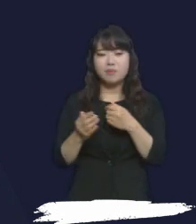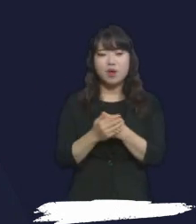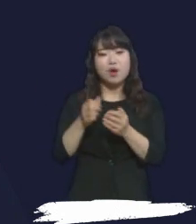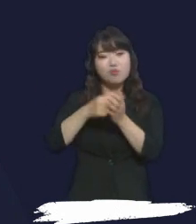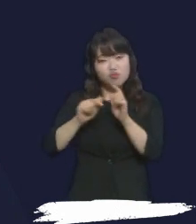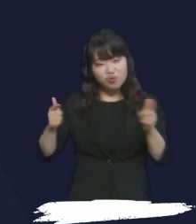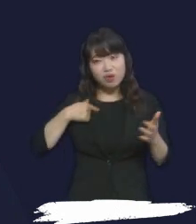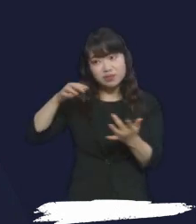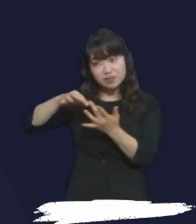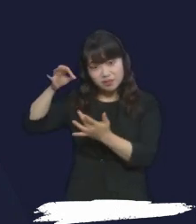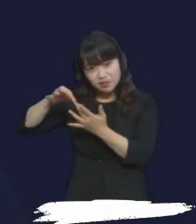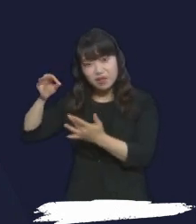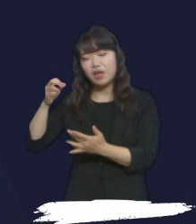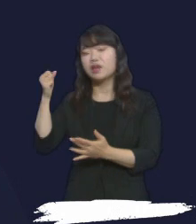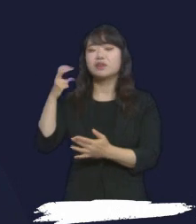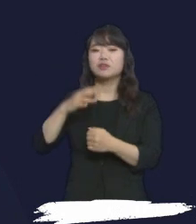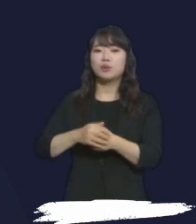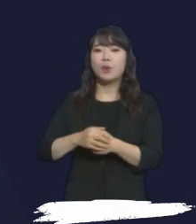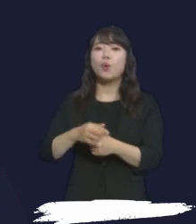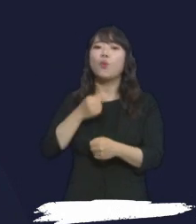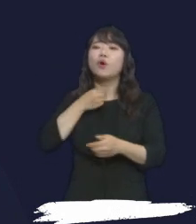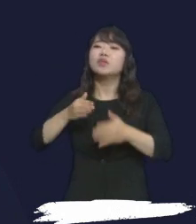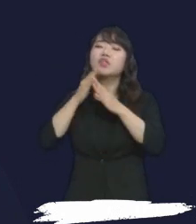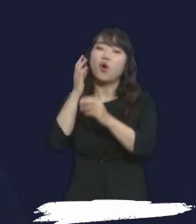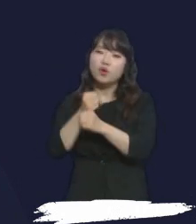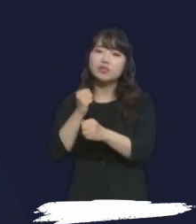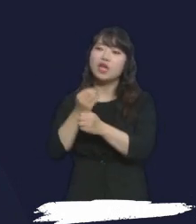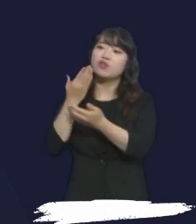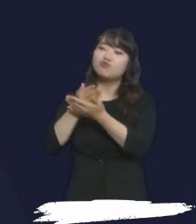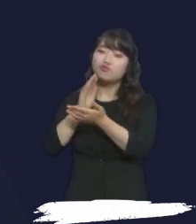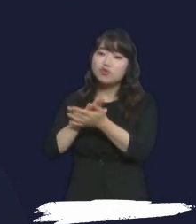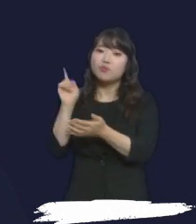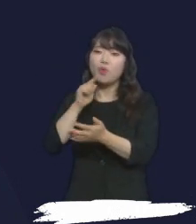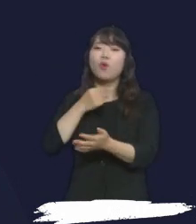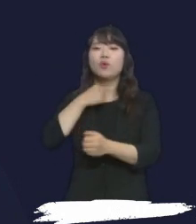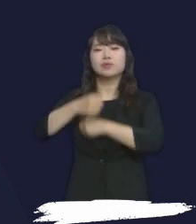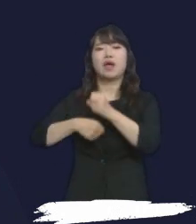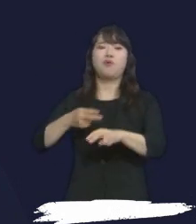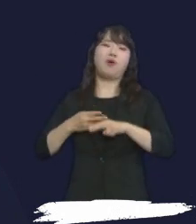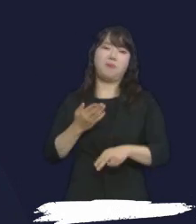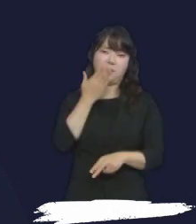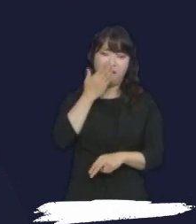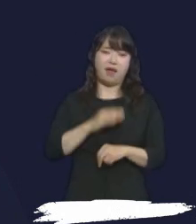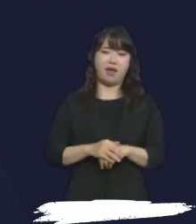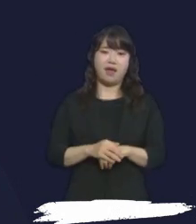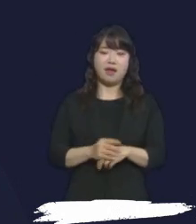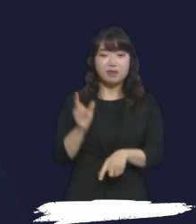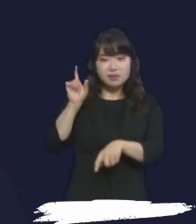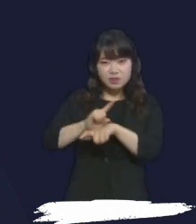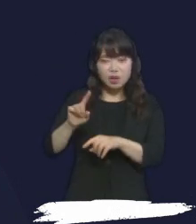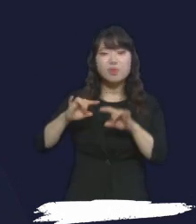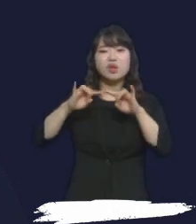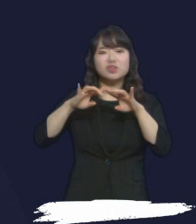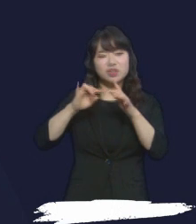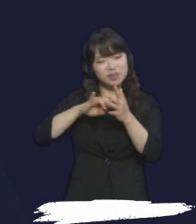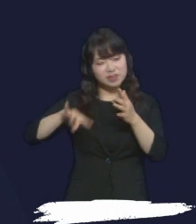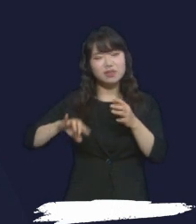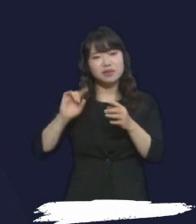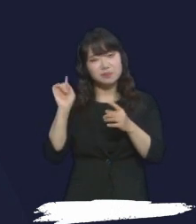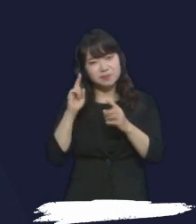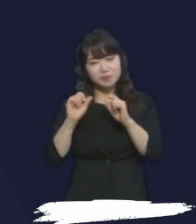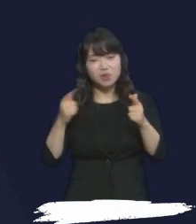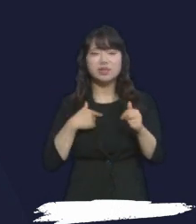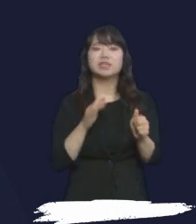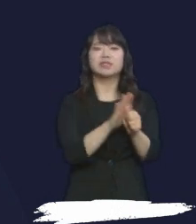제품 모델 선택은 물론 설치 시기와 AS 등이 용이해집니다. 이 의원은 이와 함께 전기료 지원 범위를